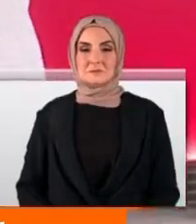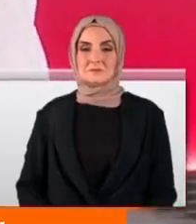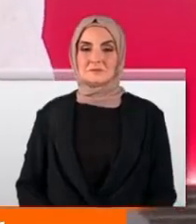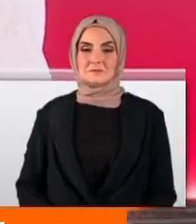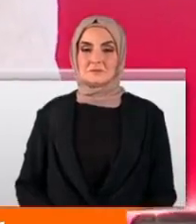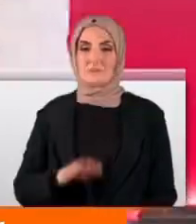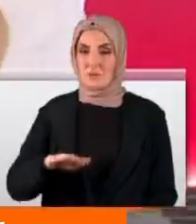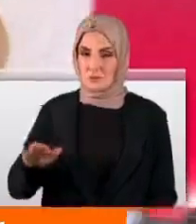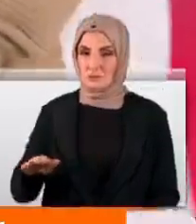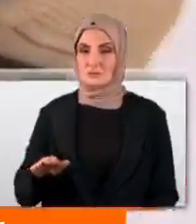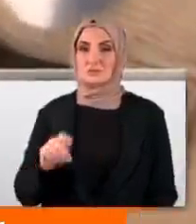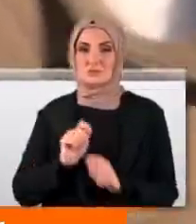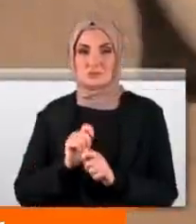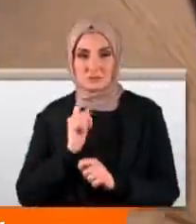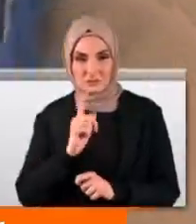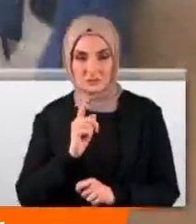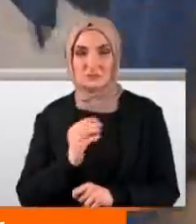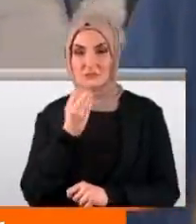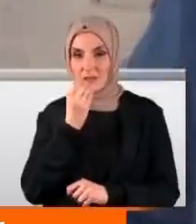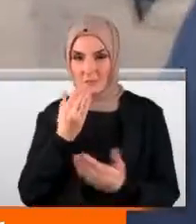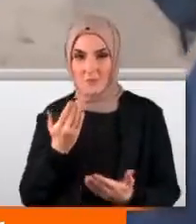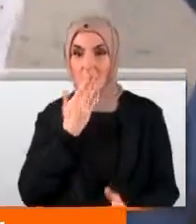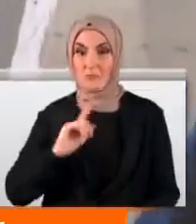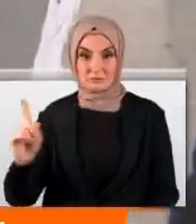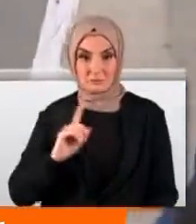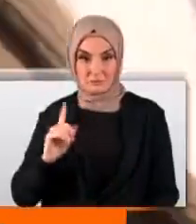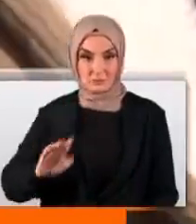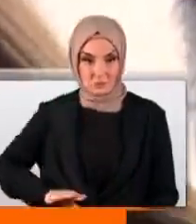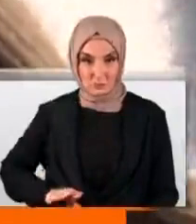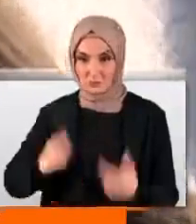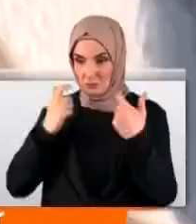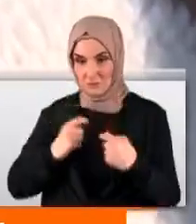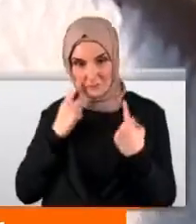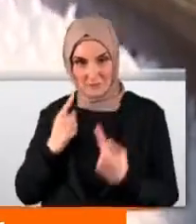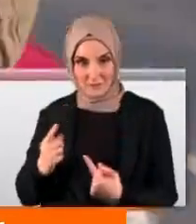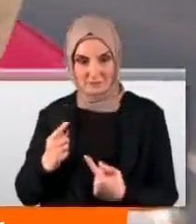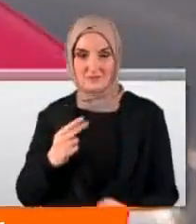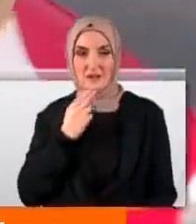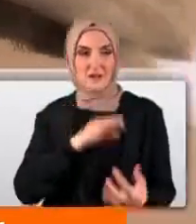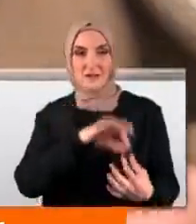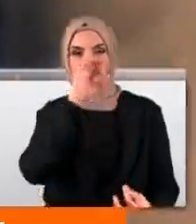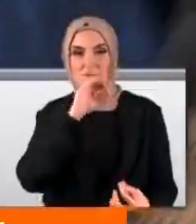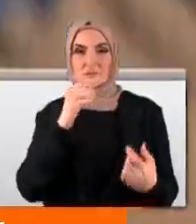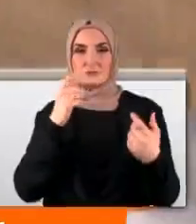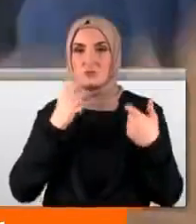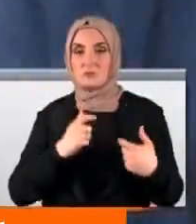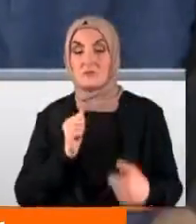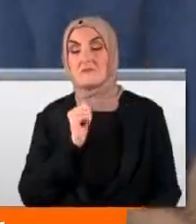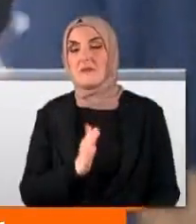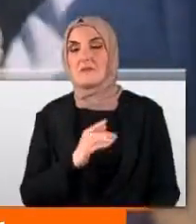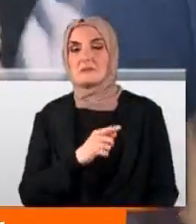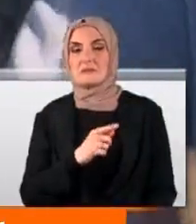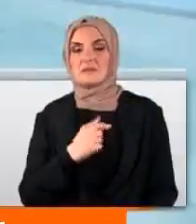Çocuk, iş, yemek, okula giden çocuk varsa onun sorumluluğu. Bayanların yükü daha fazla. Evet, ben